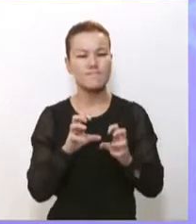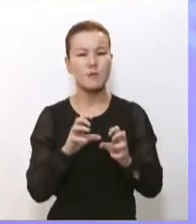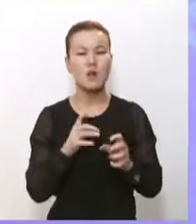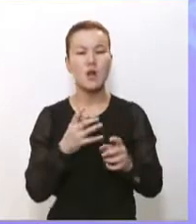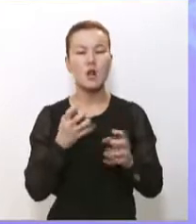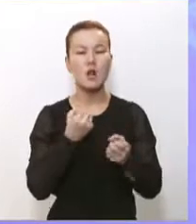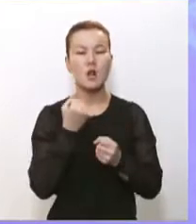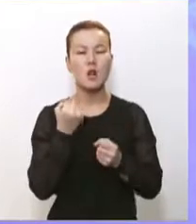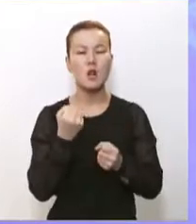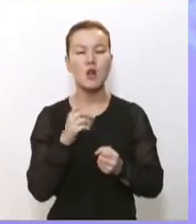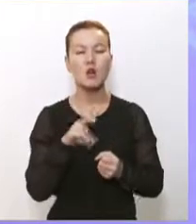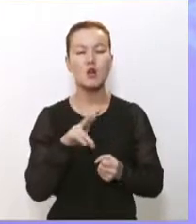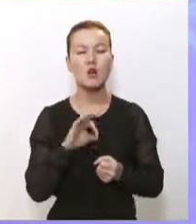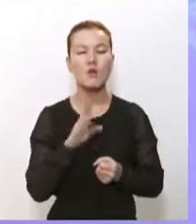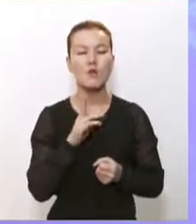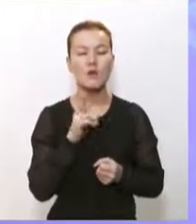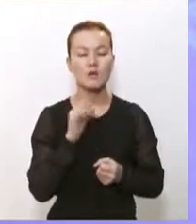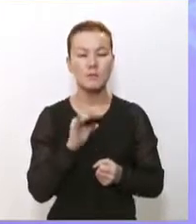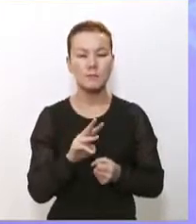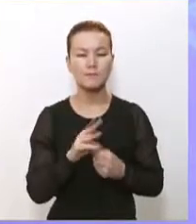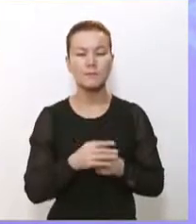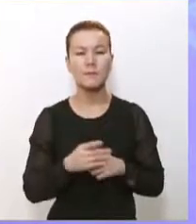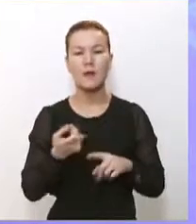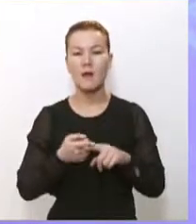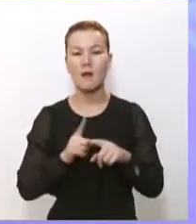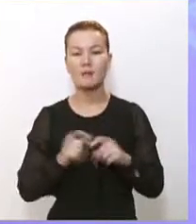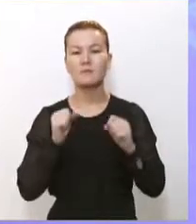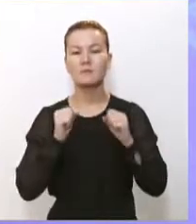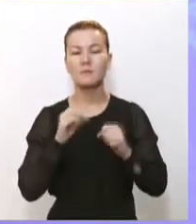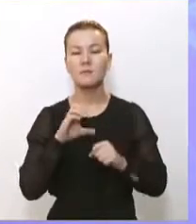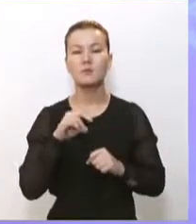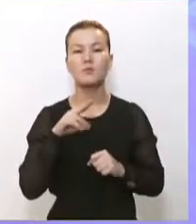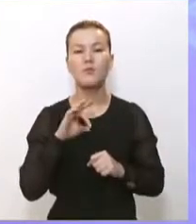Это спорт, конечно.